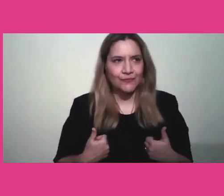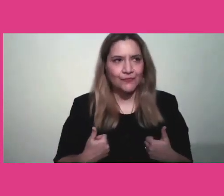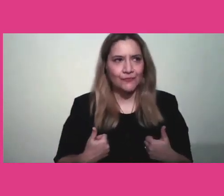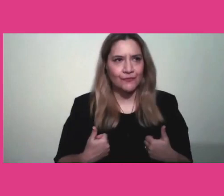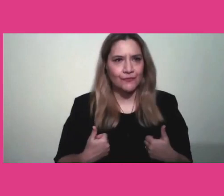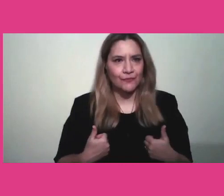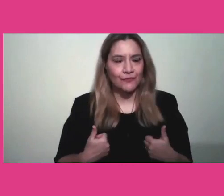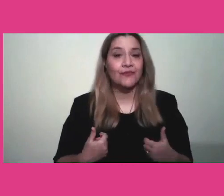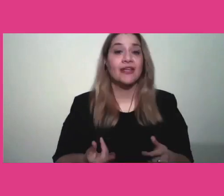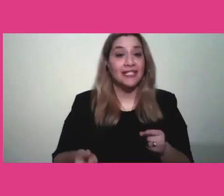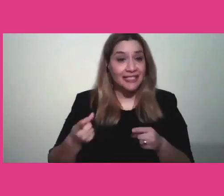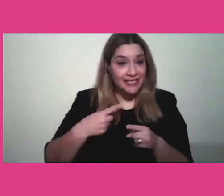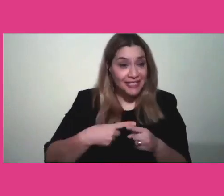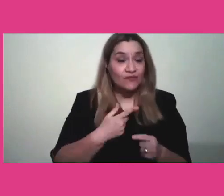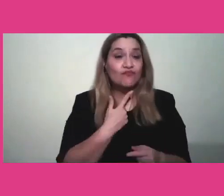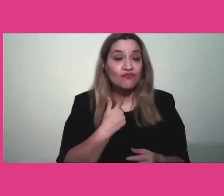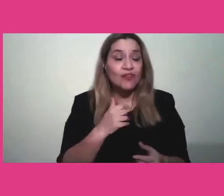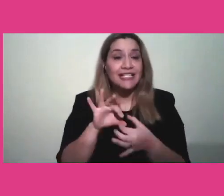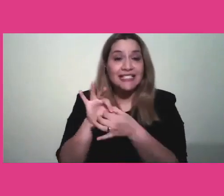συνεργασία